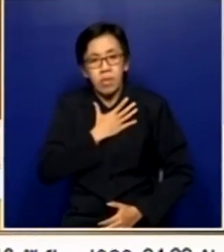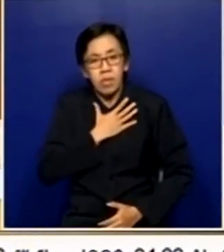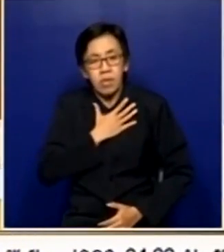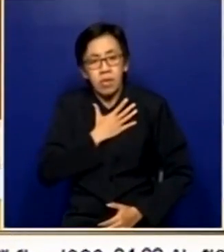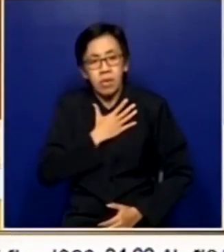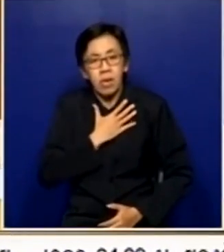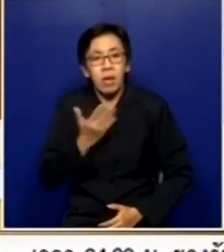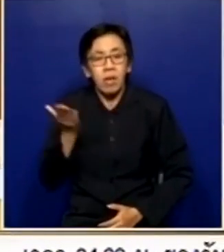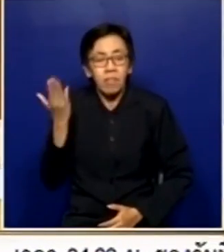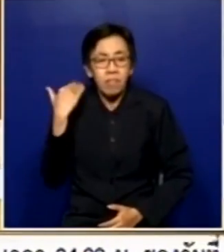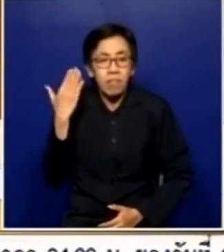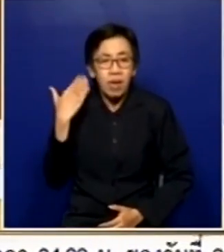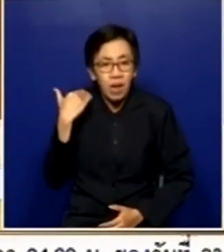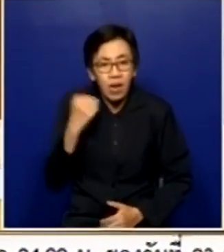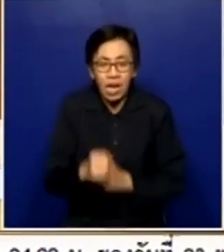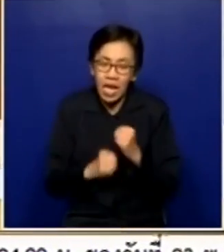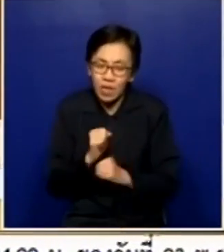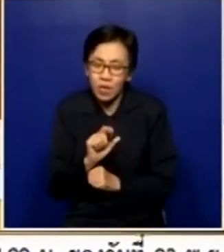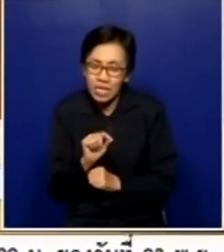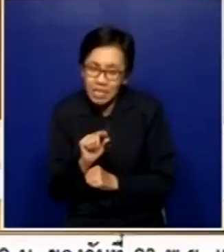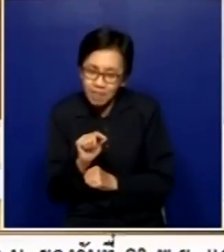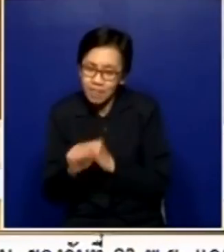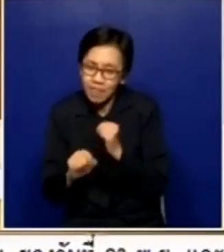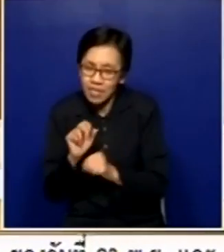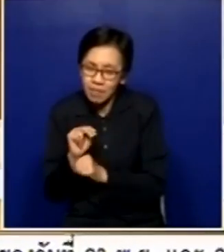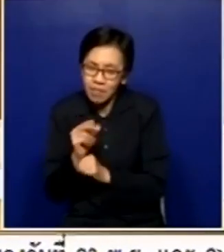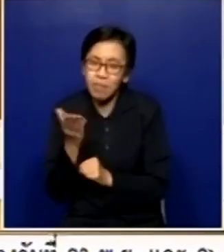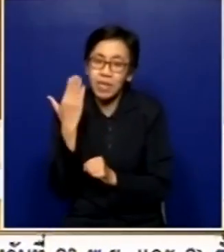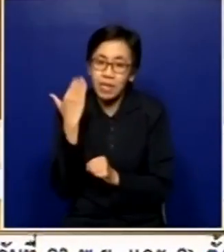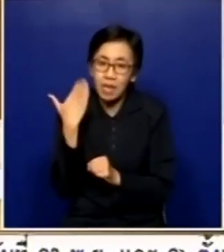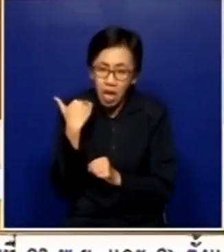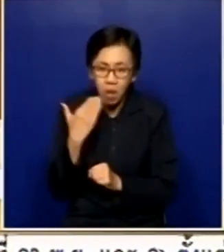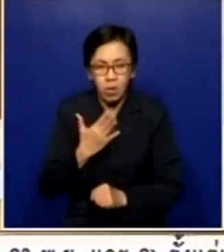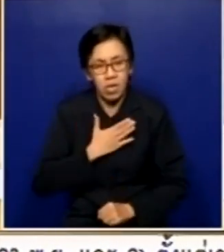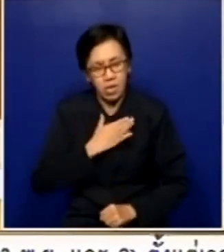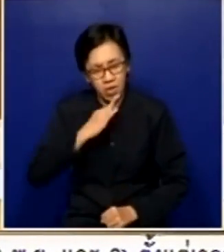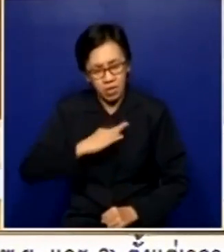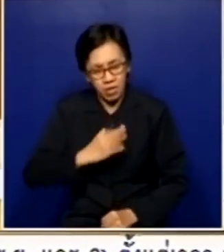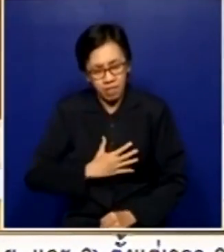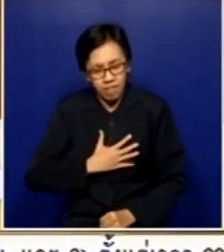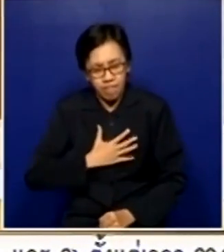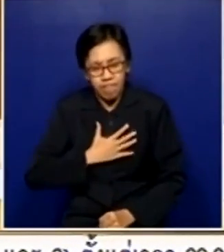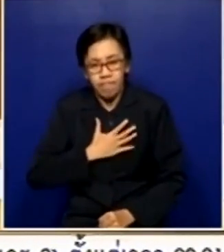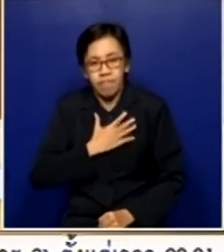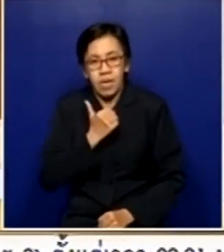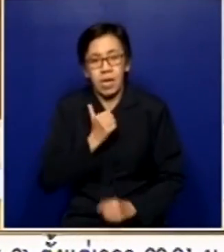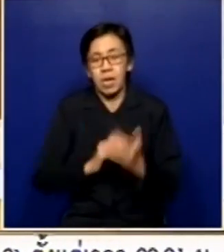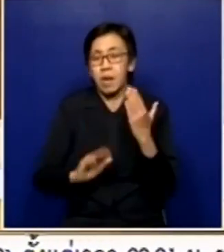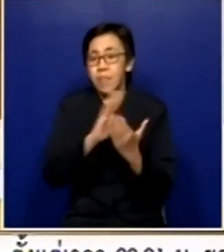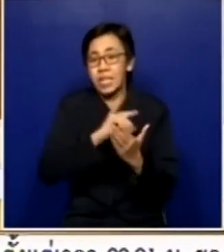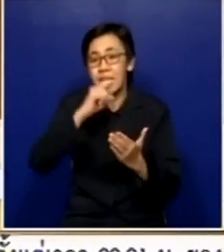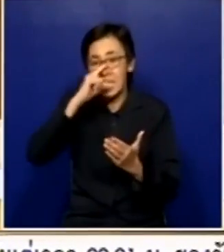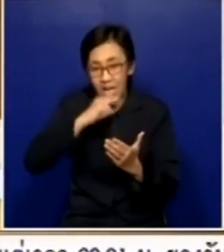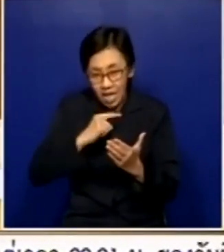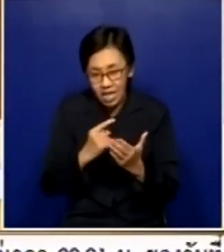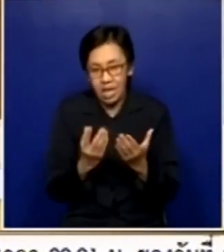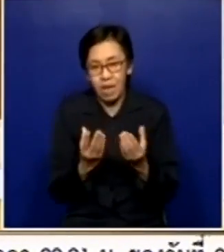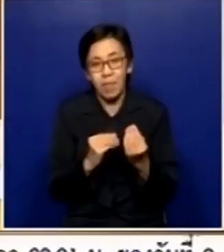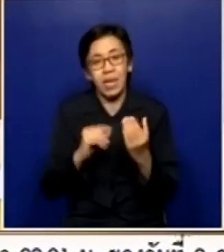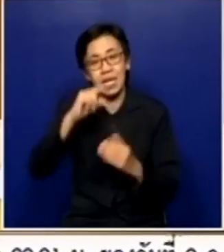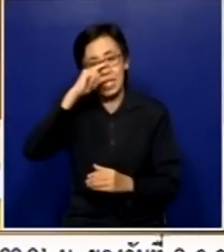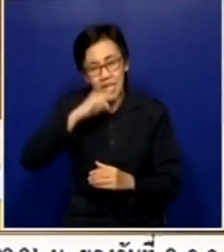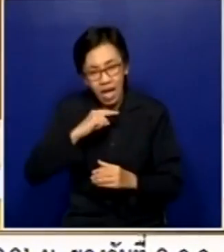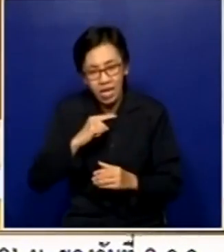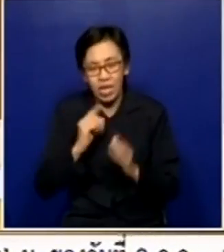ที่ยังอาจจะ 20 30ปีที่แล้วที่ท่านเคยภาคภูมิใจมาตลอดว่าแผ่นดินไทยเป็นแผ่นดินที่มี